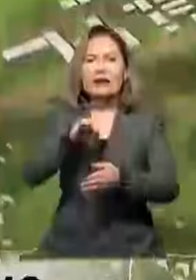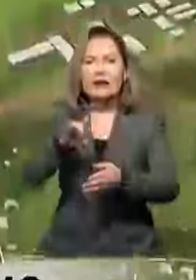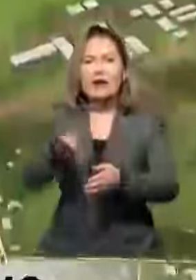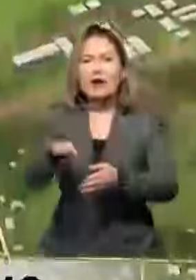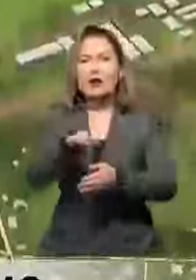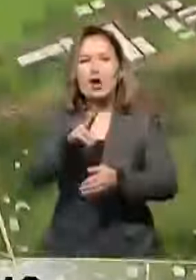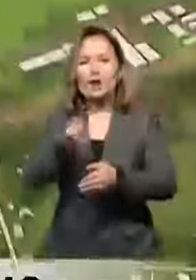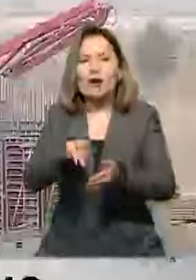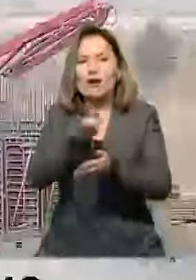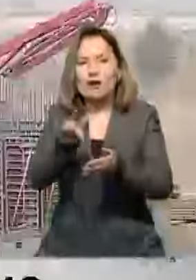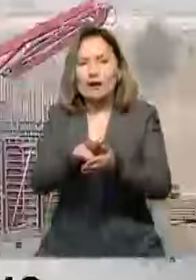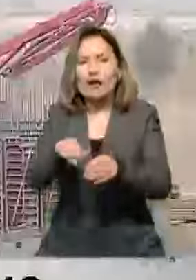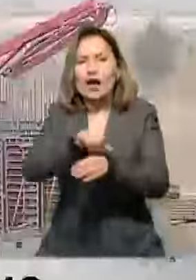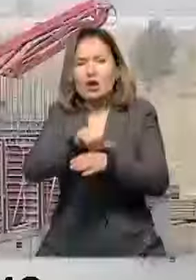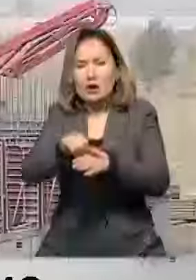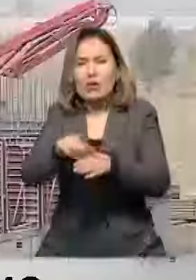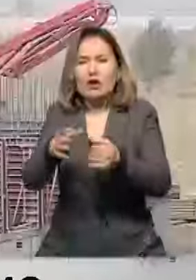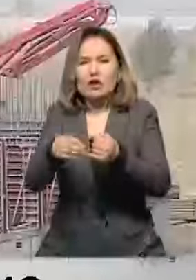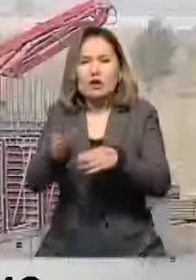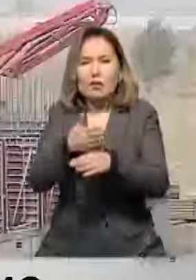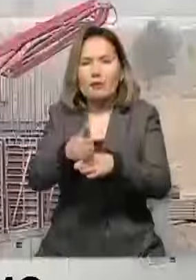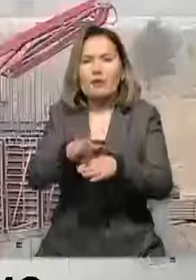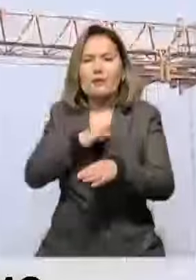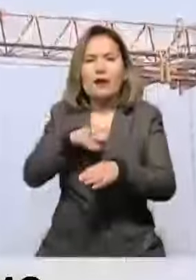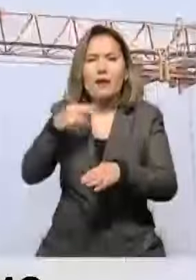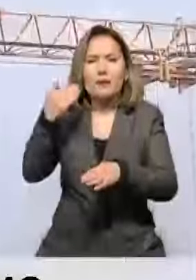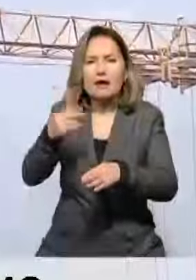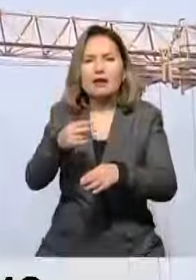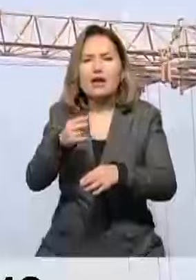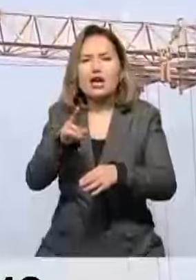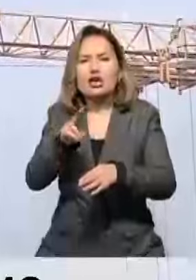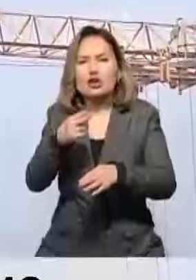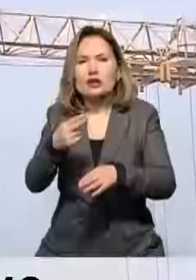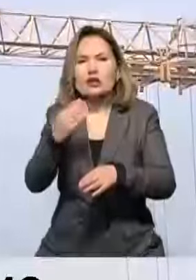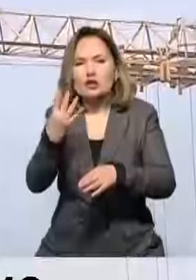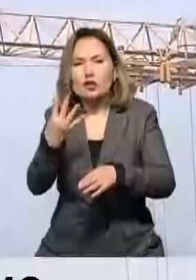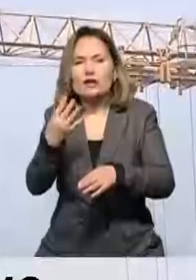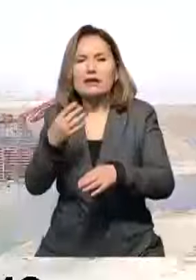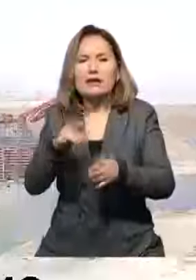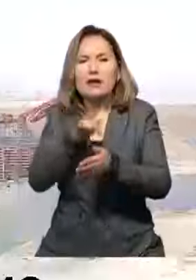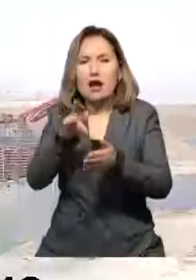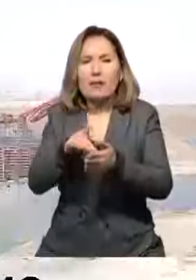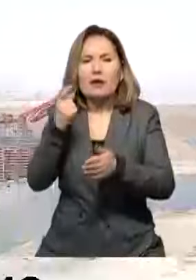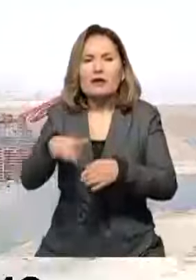мен Қонаев қаласының шекараларын өзгертті. Сондай-ақ президент G4 City арнайы экономикалық аймағының аумағын 30 мың